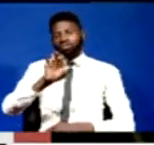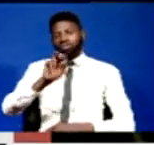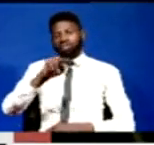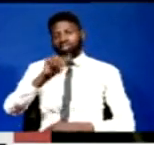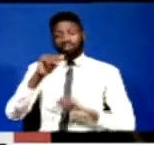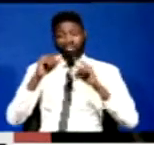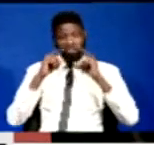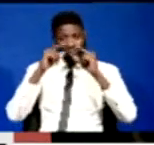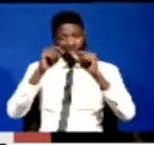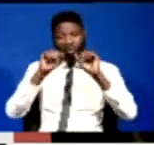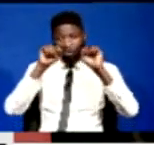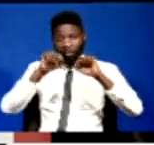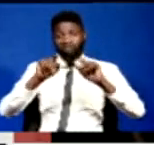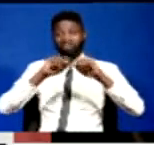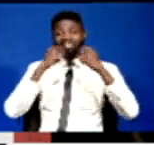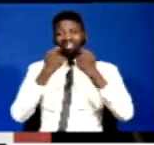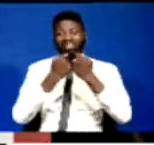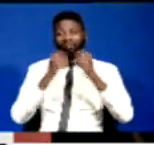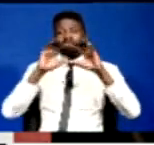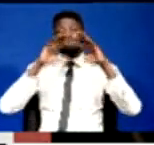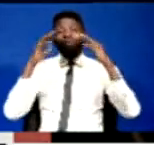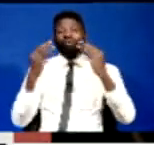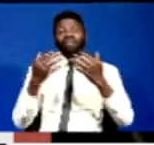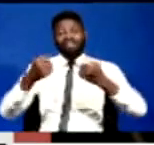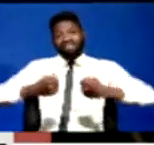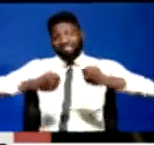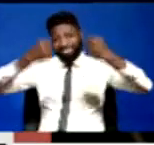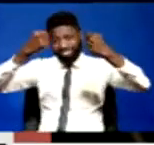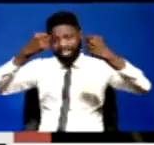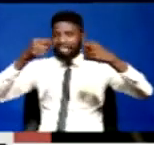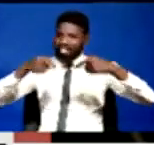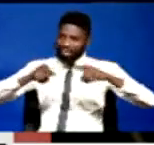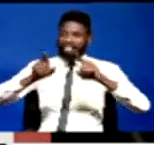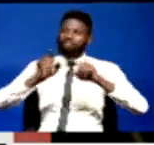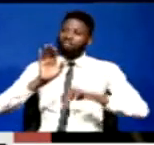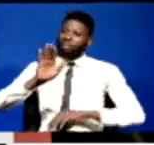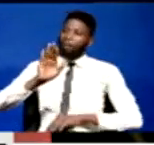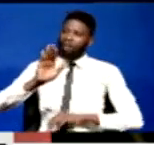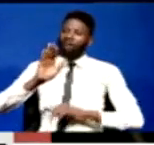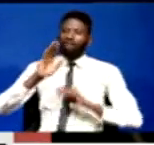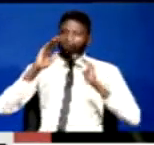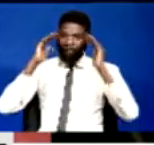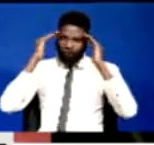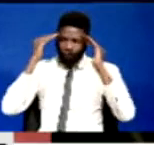timu itakayotoa kombe la dunia mwaka huu ikazingatia umahiri wa